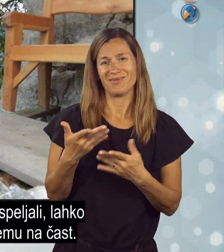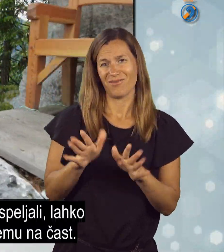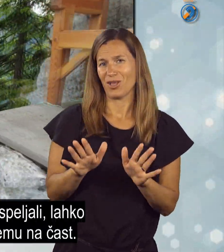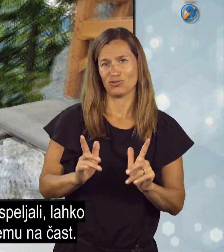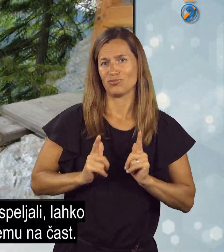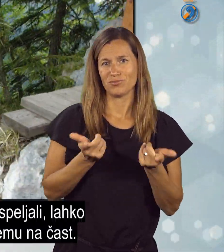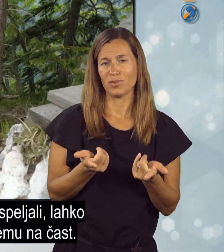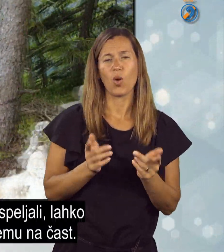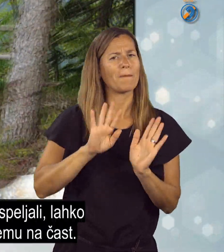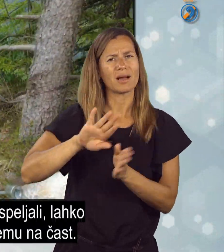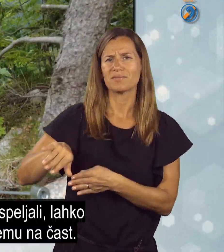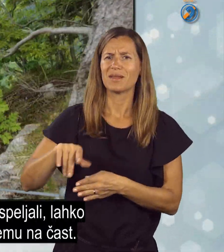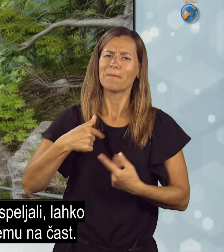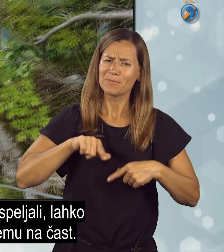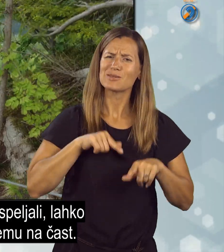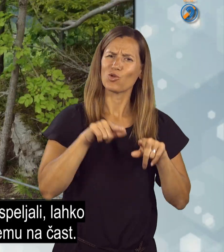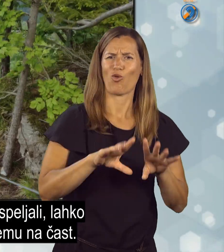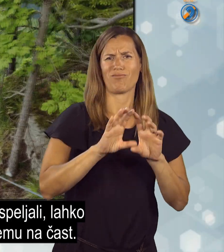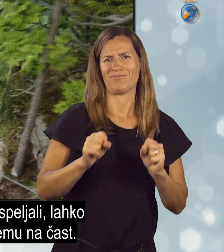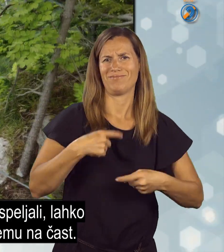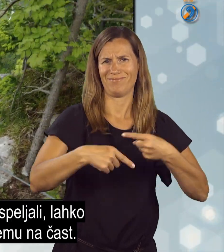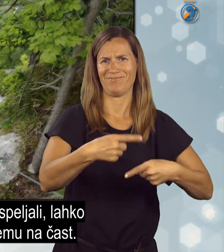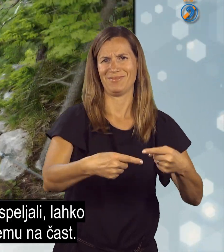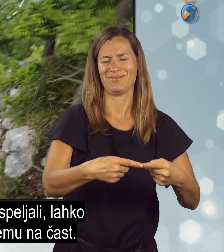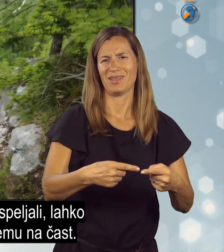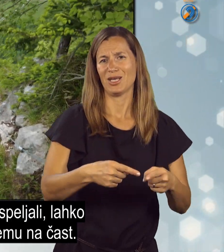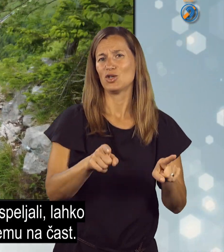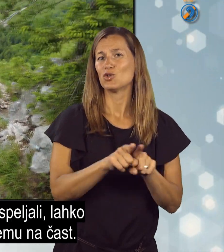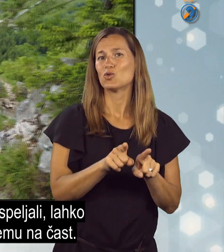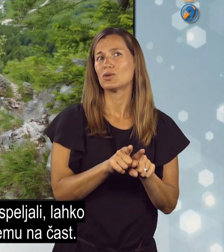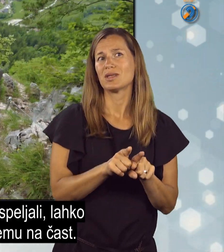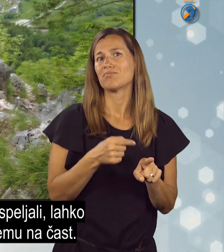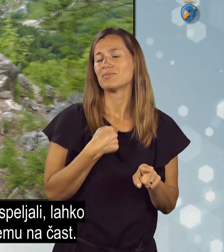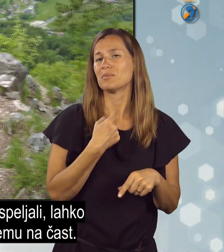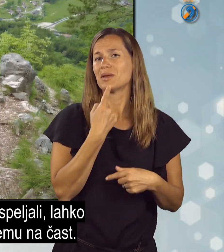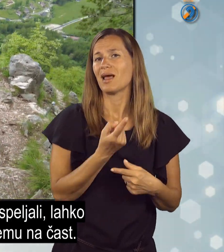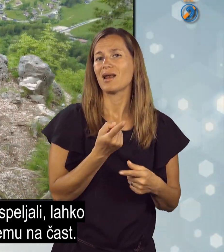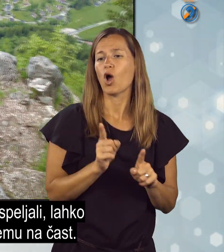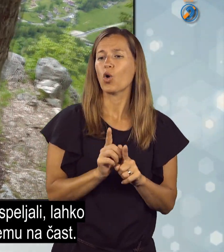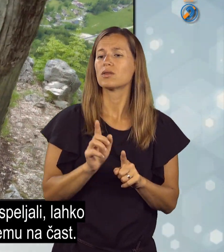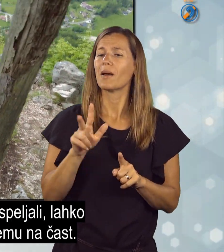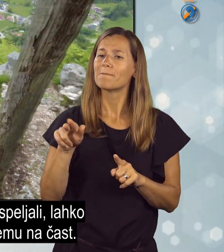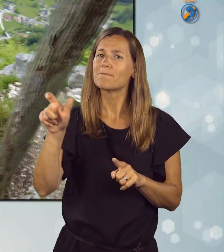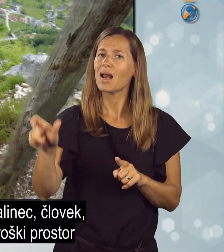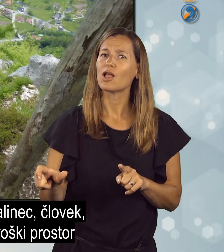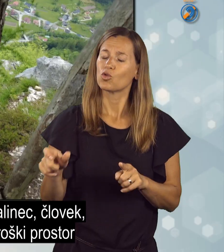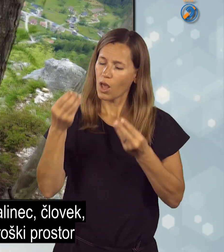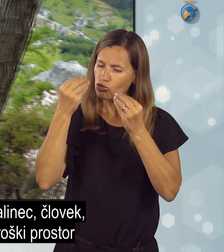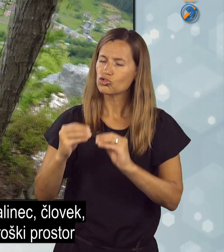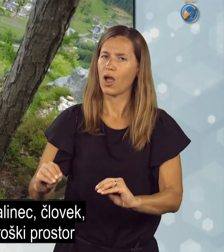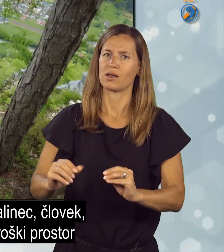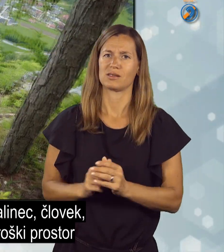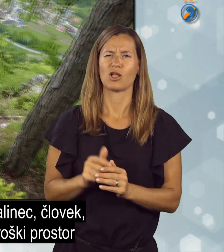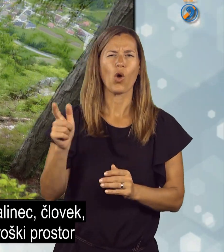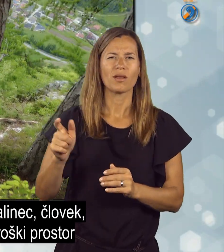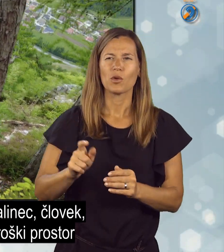ampak mi smo to speljali, tudi pravzaprav bi rekel, nekako njemu na čast. On je pač bil